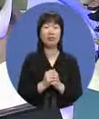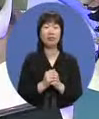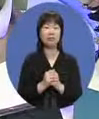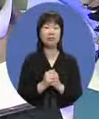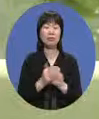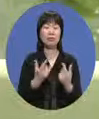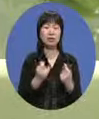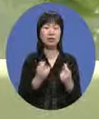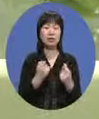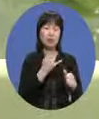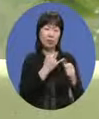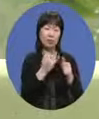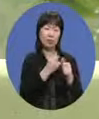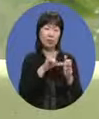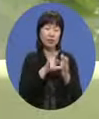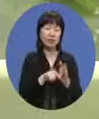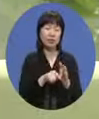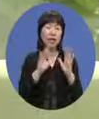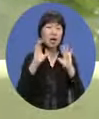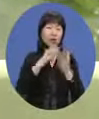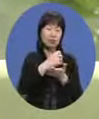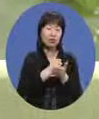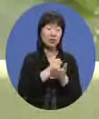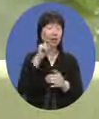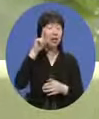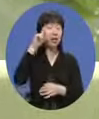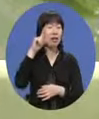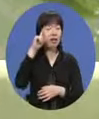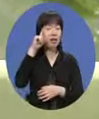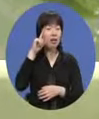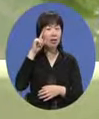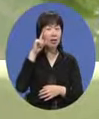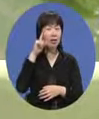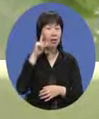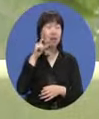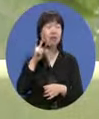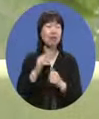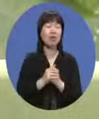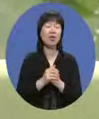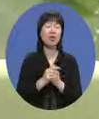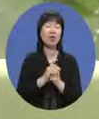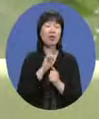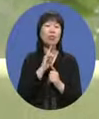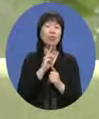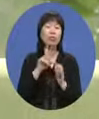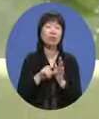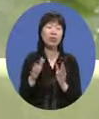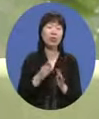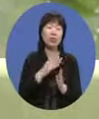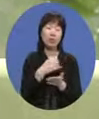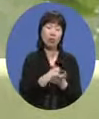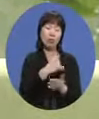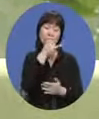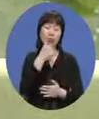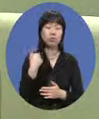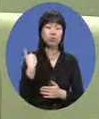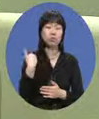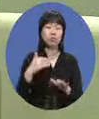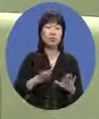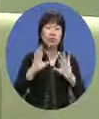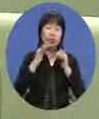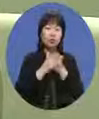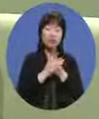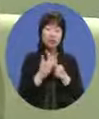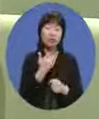그러면 그런 부부싸움에서 애들이 받는 스트레스가 몇 살 때부터 받는지도 모르겠고 아직